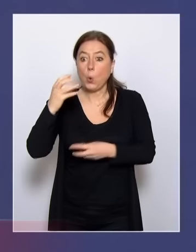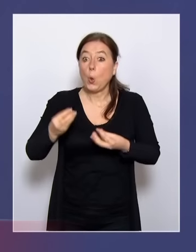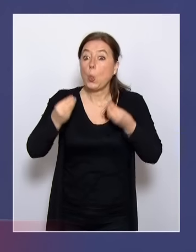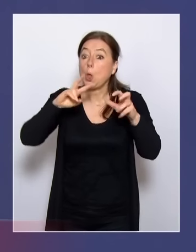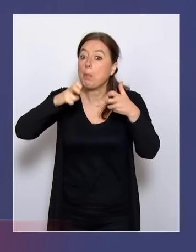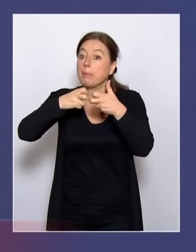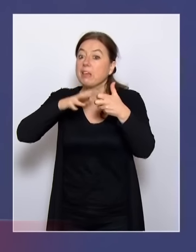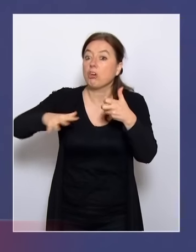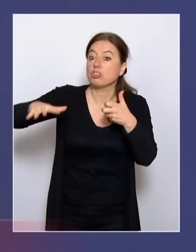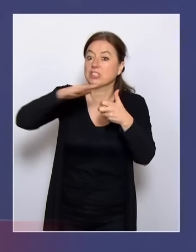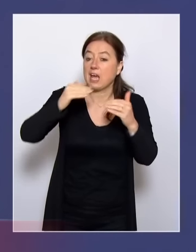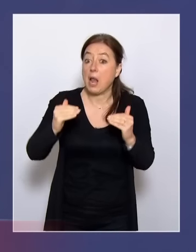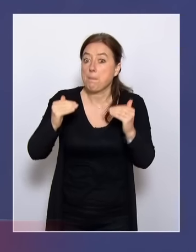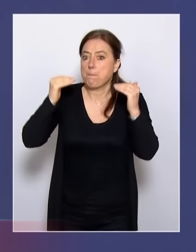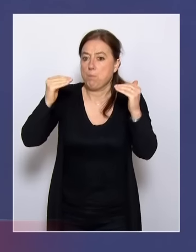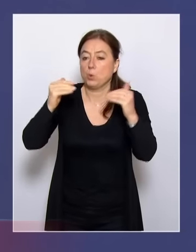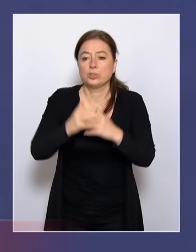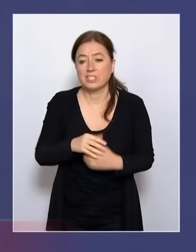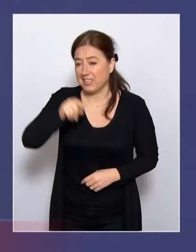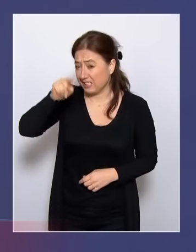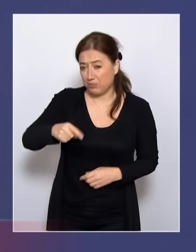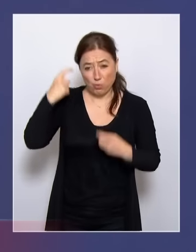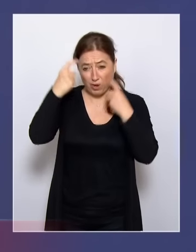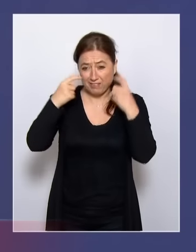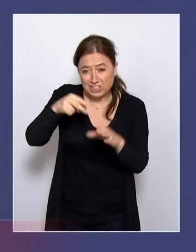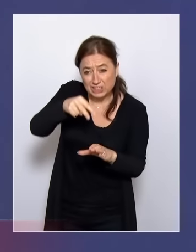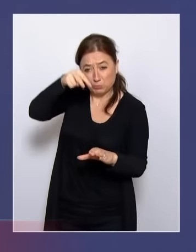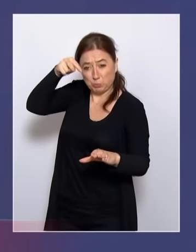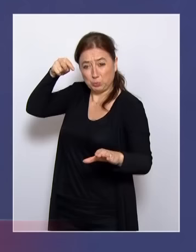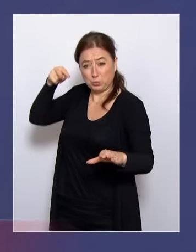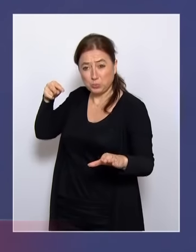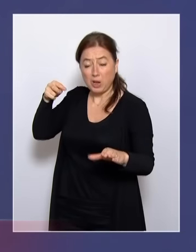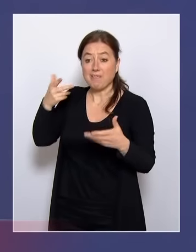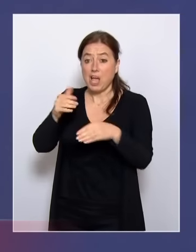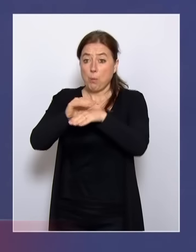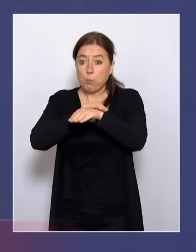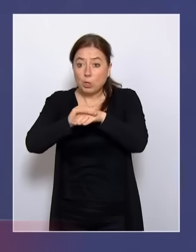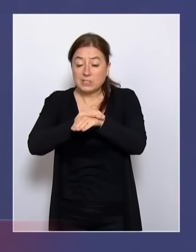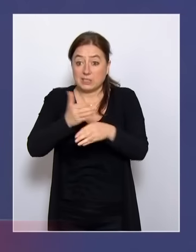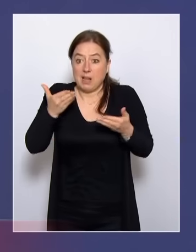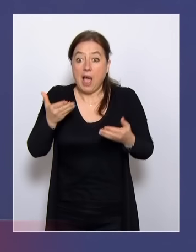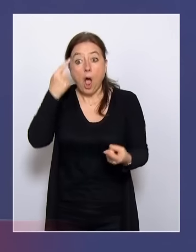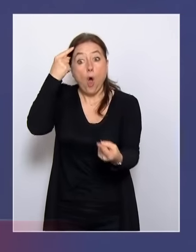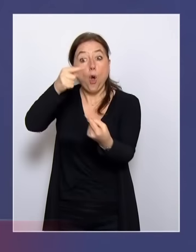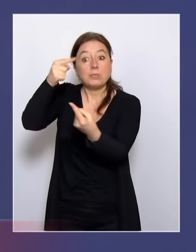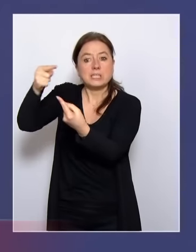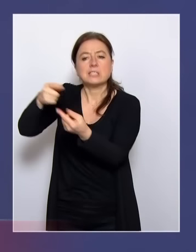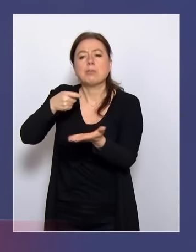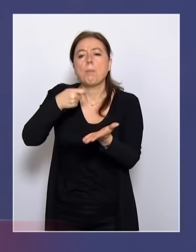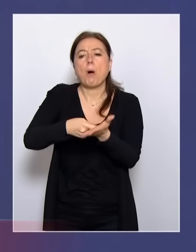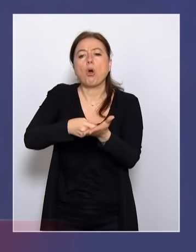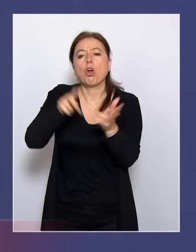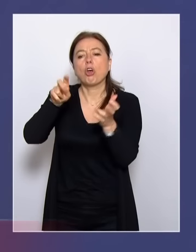lever le débat théorique et politique de savoir comment intégrer dans les objectifs de la Banque centrale